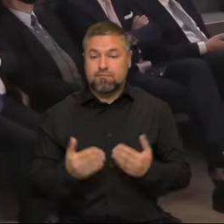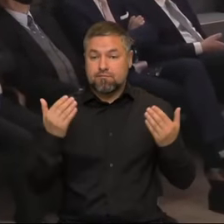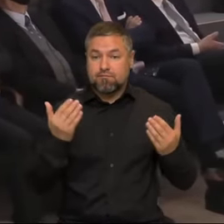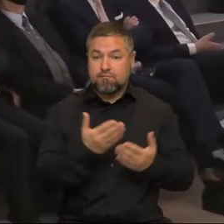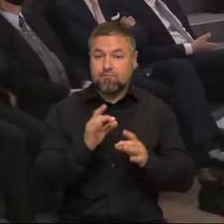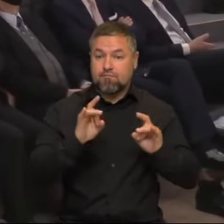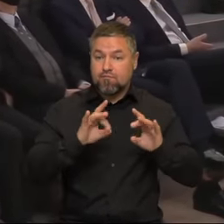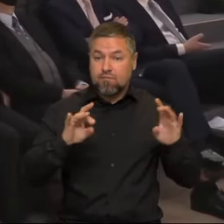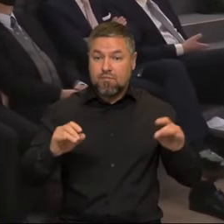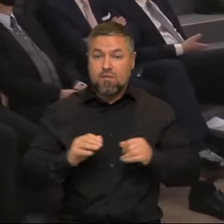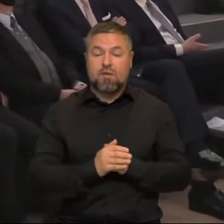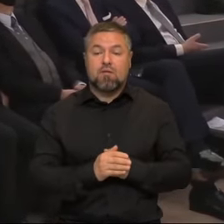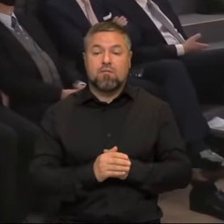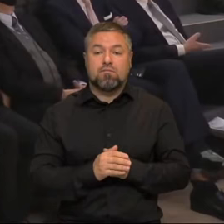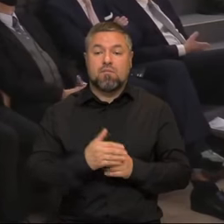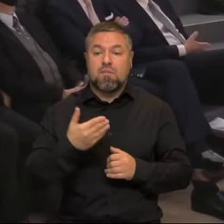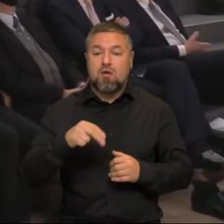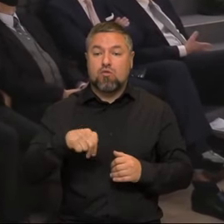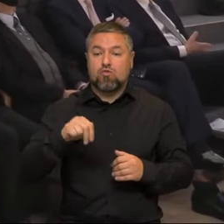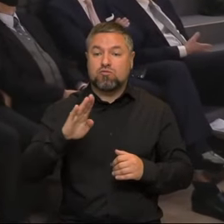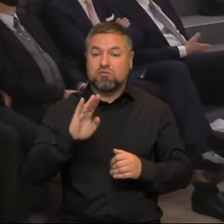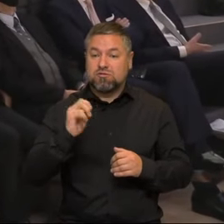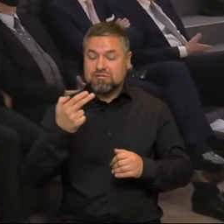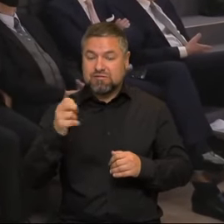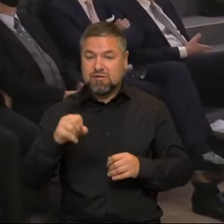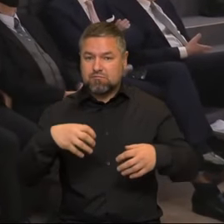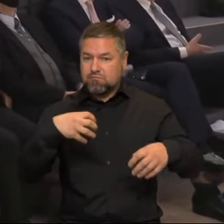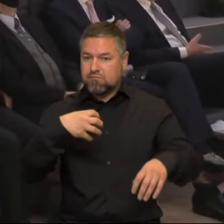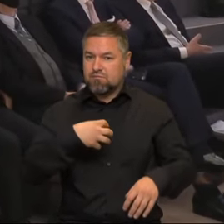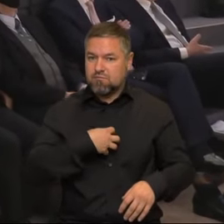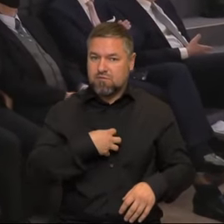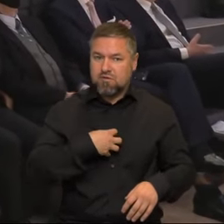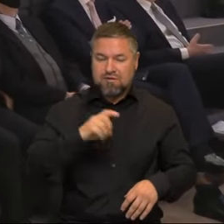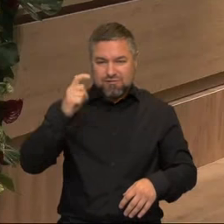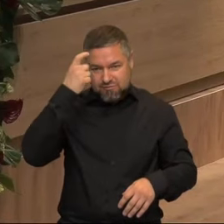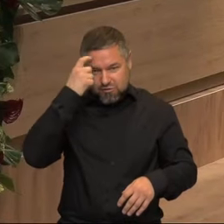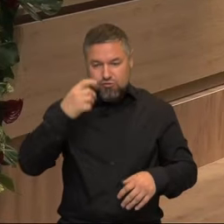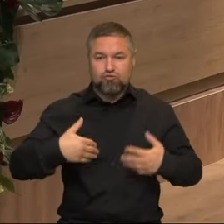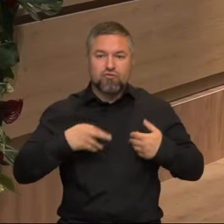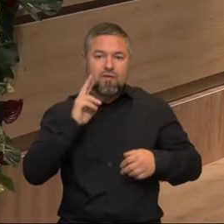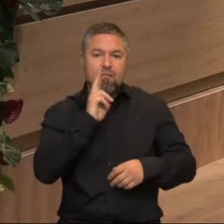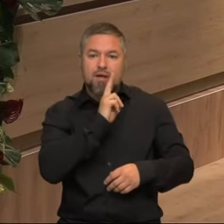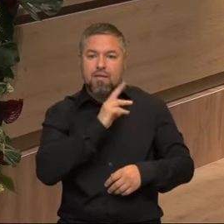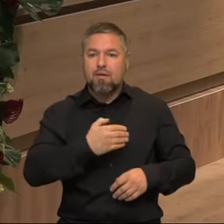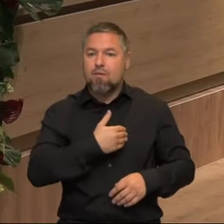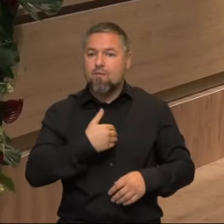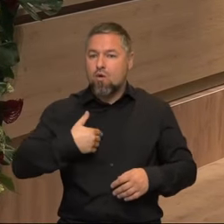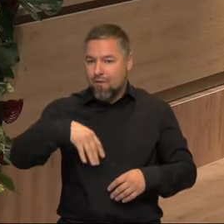Witam panią profesor Iwonę Maroszyńską, dyrektor Instytutu Centrum Zdrowia Matki Polki w Łodzi.